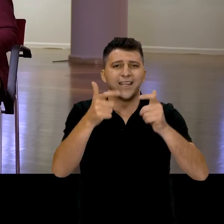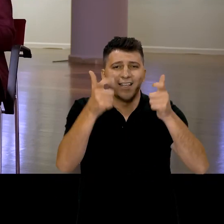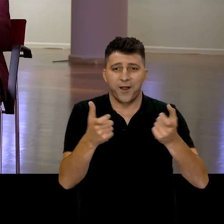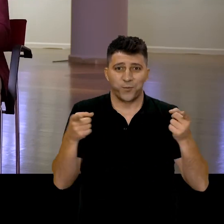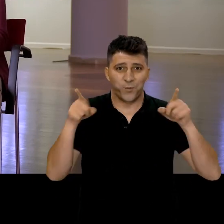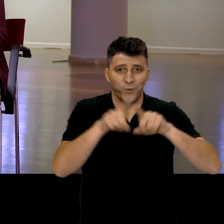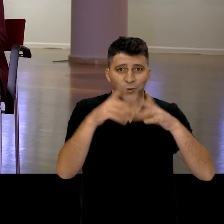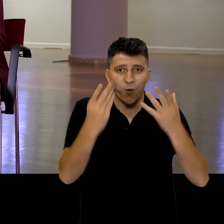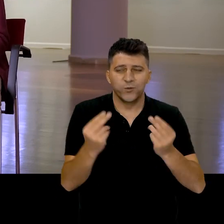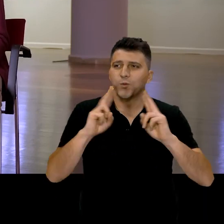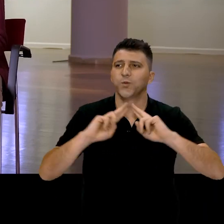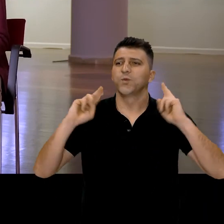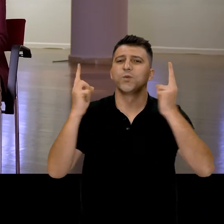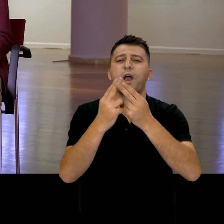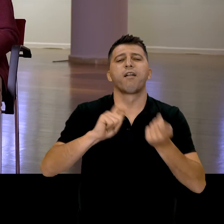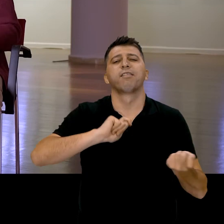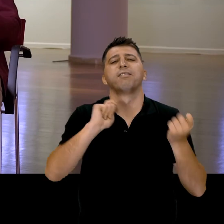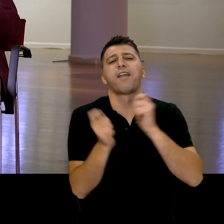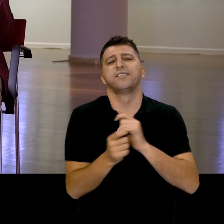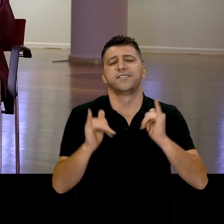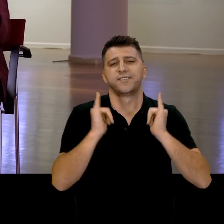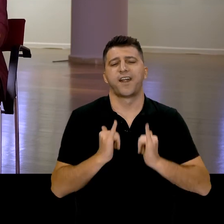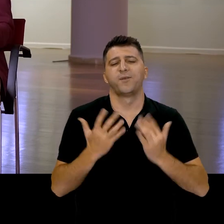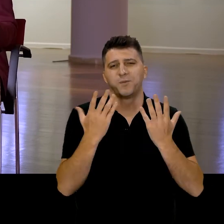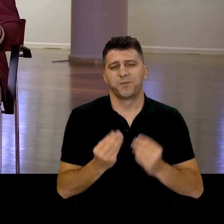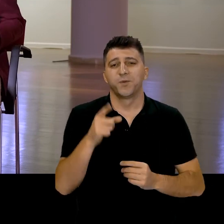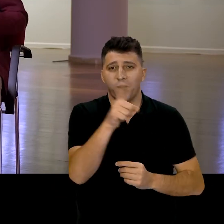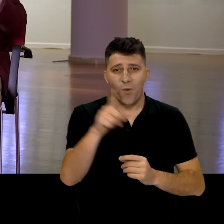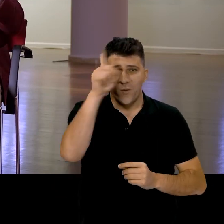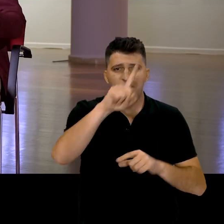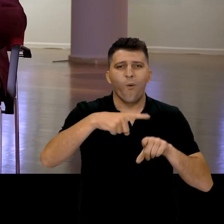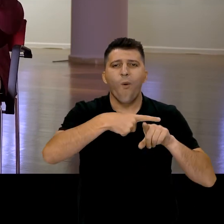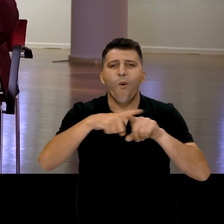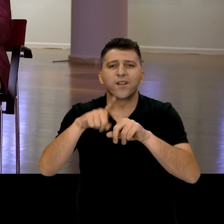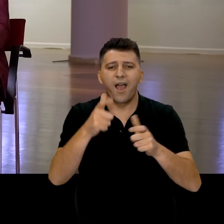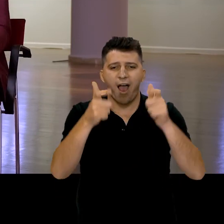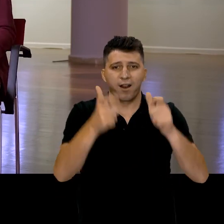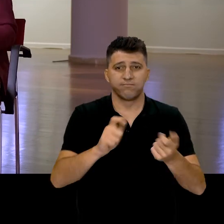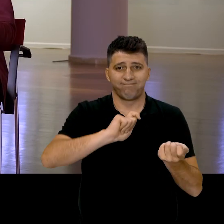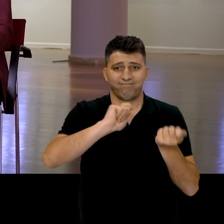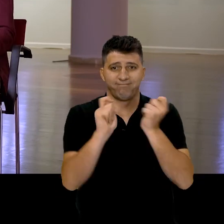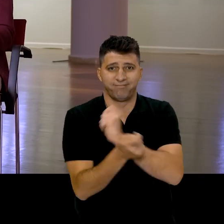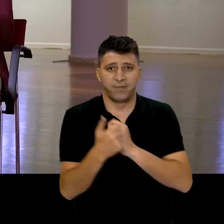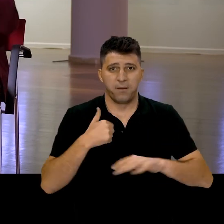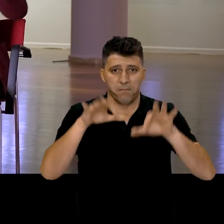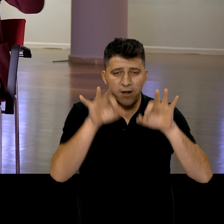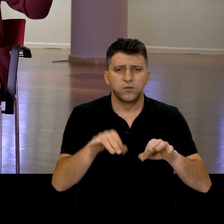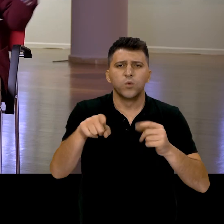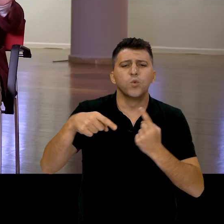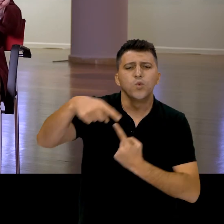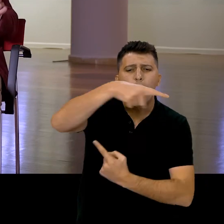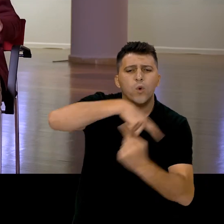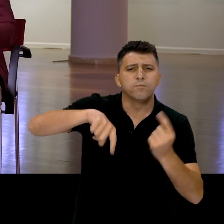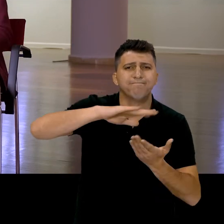buluşabildiğinde dünyayı değiştireceğiz. O yüzden bu ortak alanda dönüşüme başlarsak bu dönüşüm